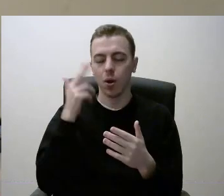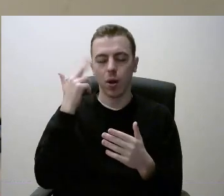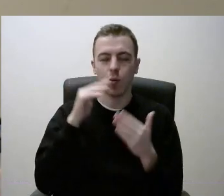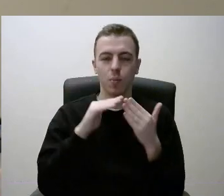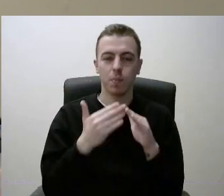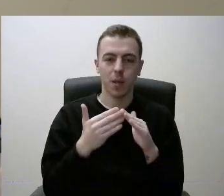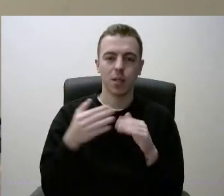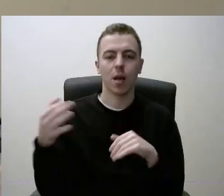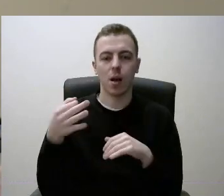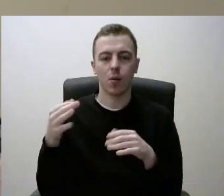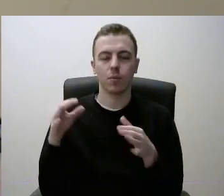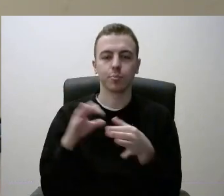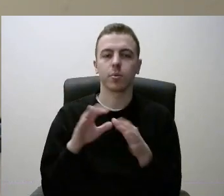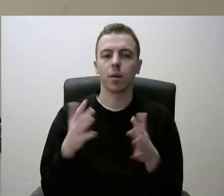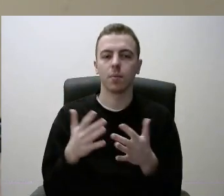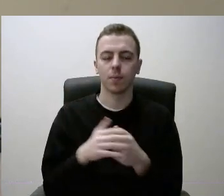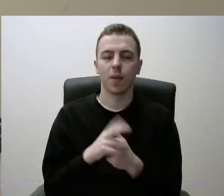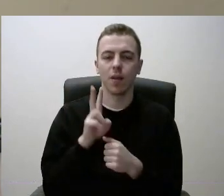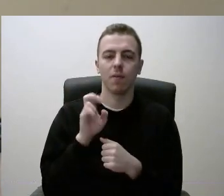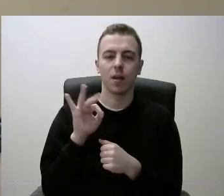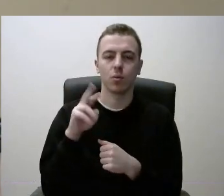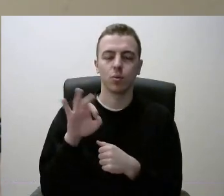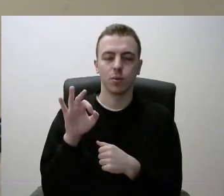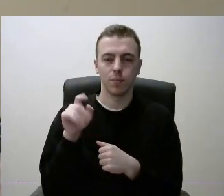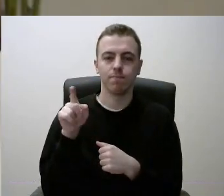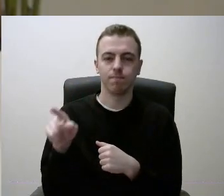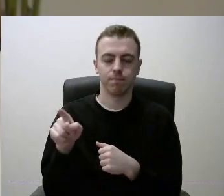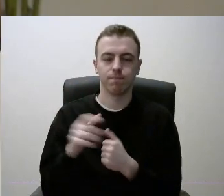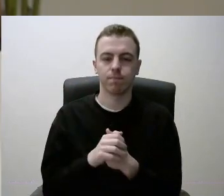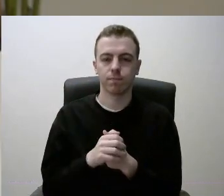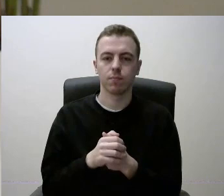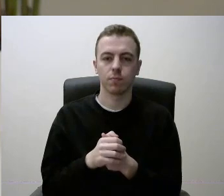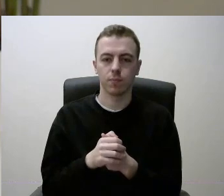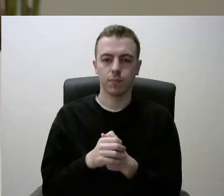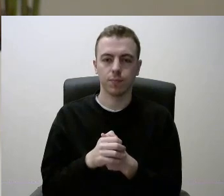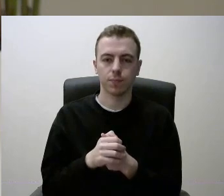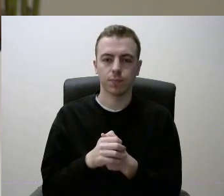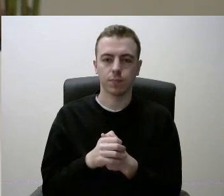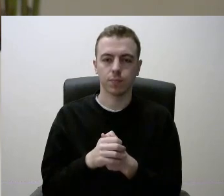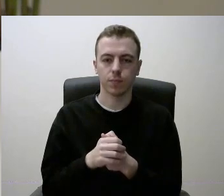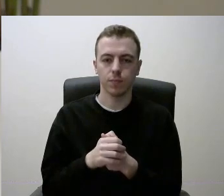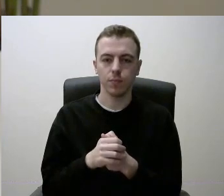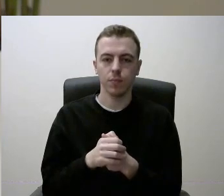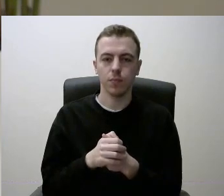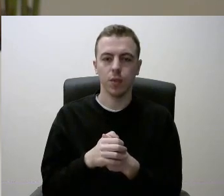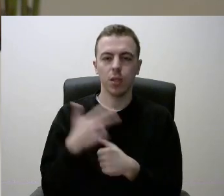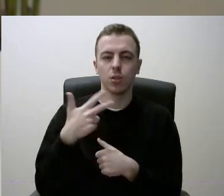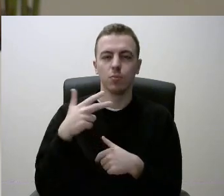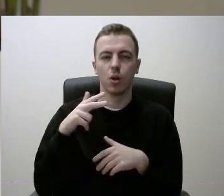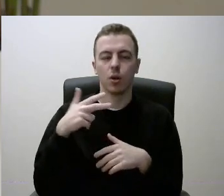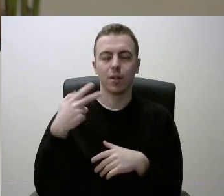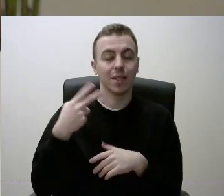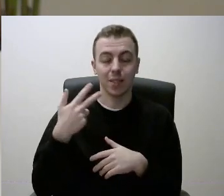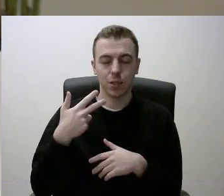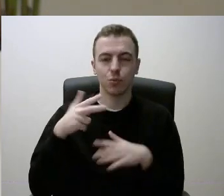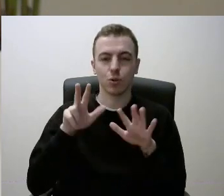savivaldybe, Arvydas Vaitkus, politinis komitetas ištikimi Klaipėdai. Na, 38 beveik tūkstančiai klaipėdiečių, kurie